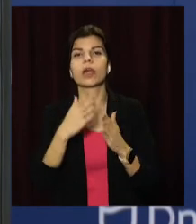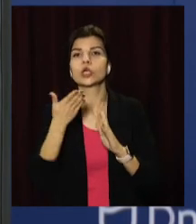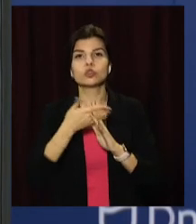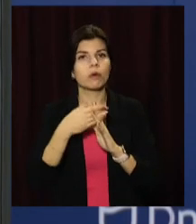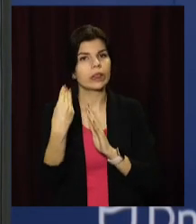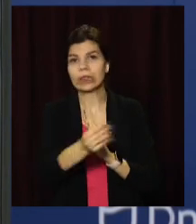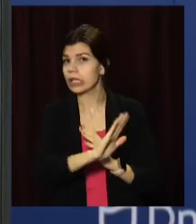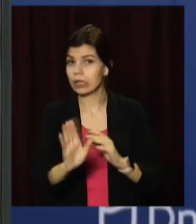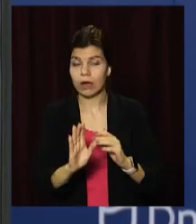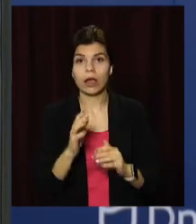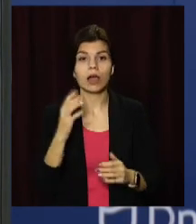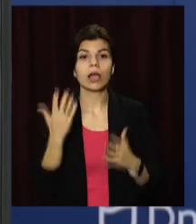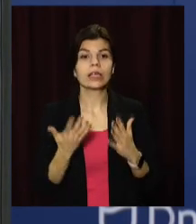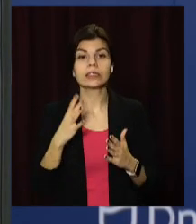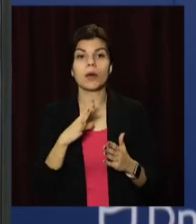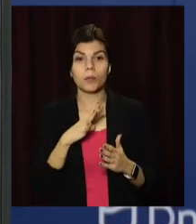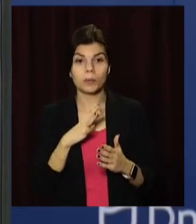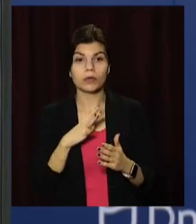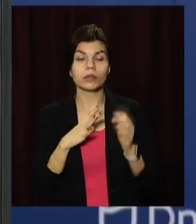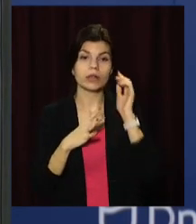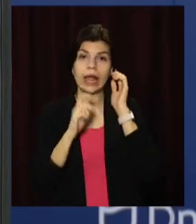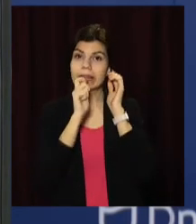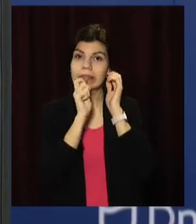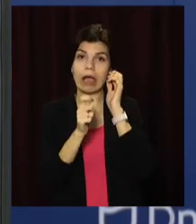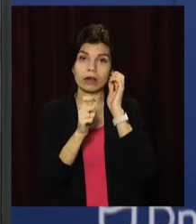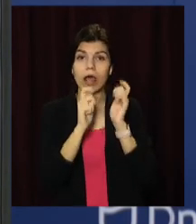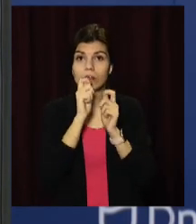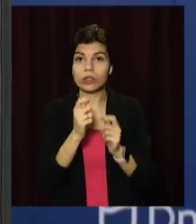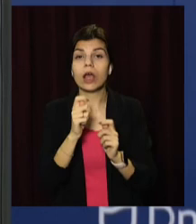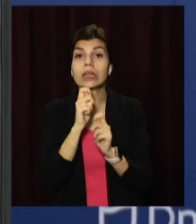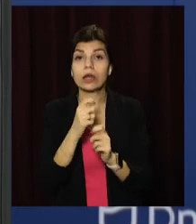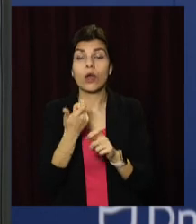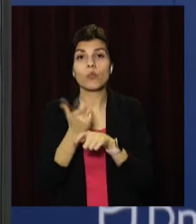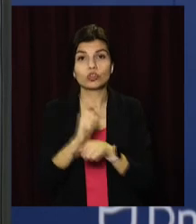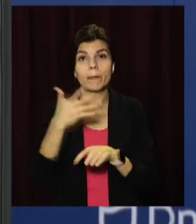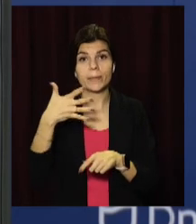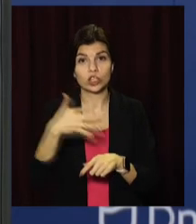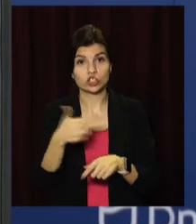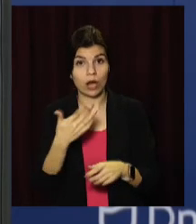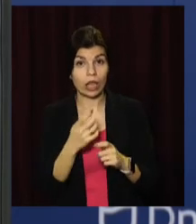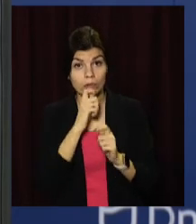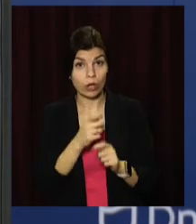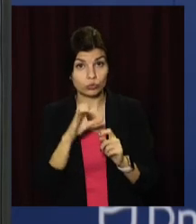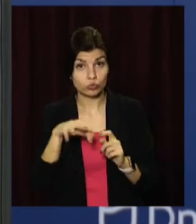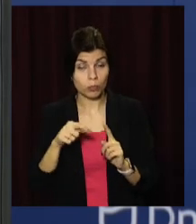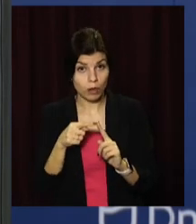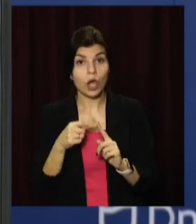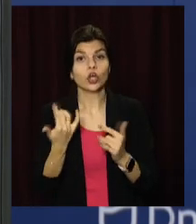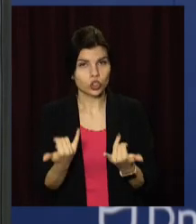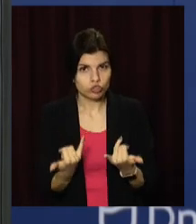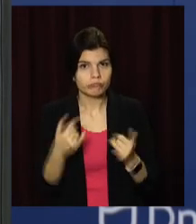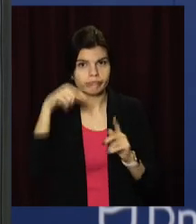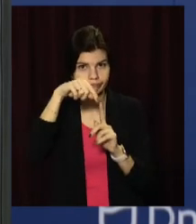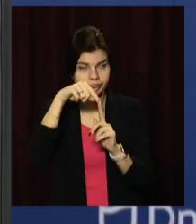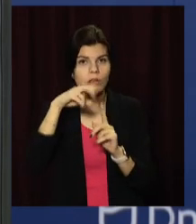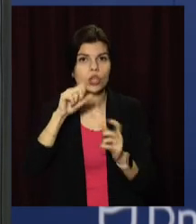было дарение на сумму свыше 50 тысяч. Вот это тоже сейчас на общих